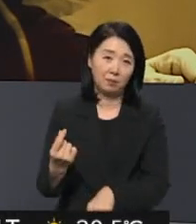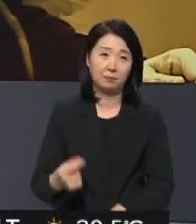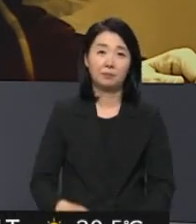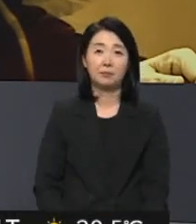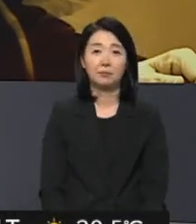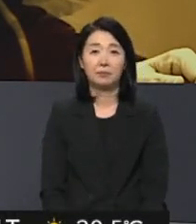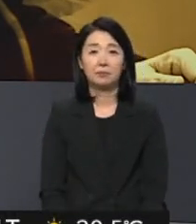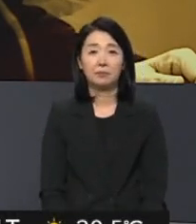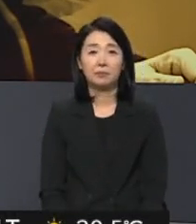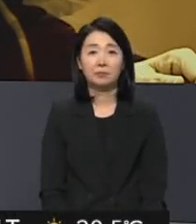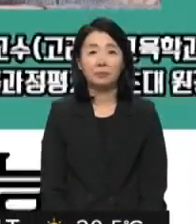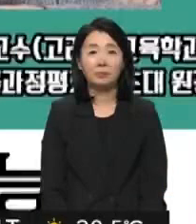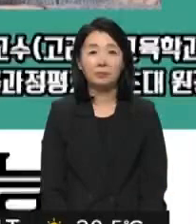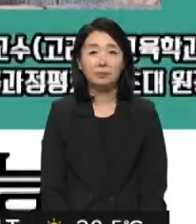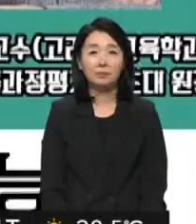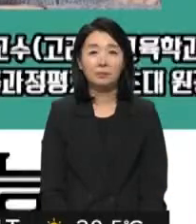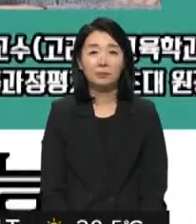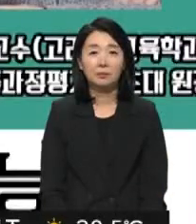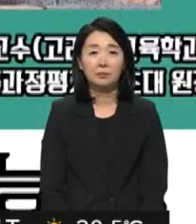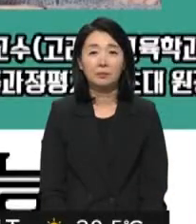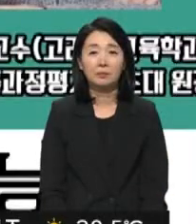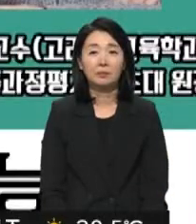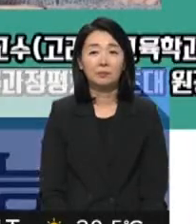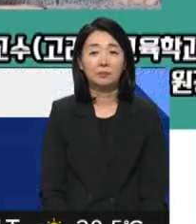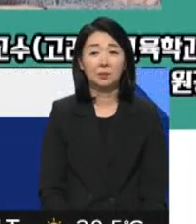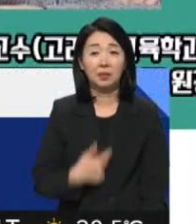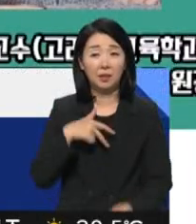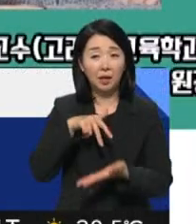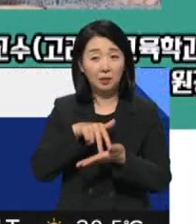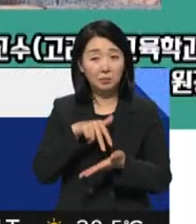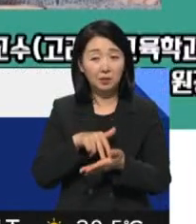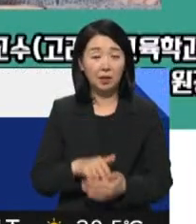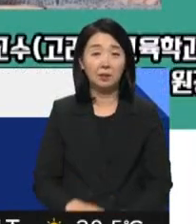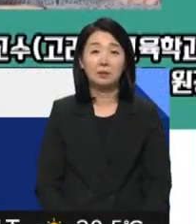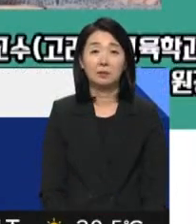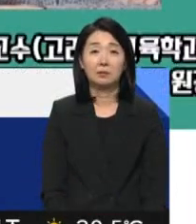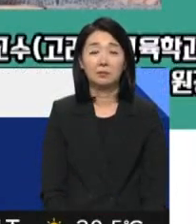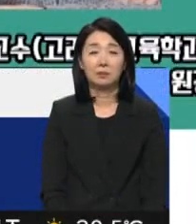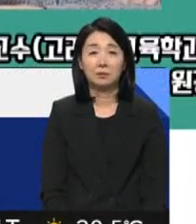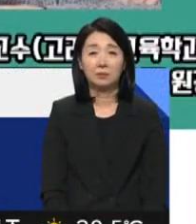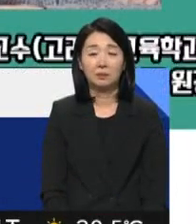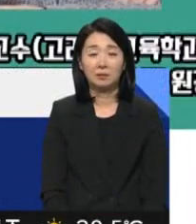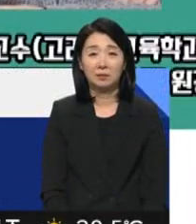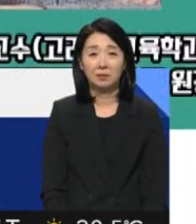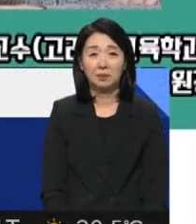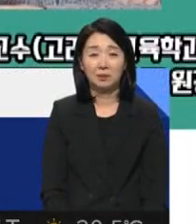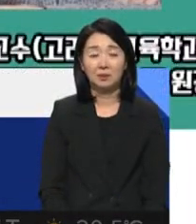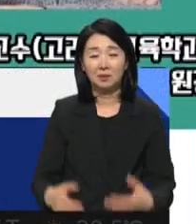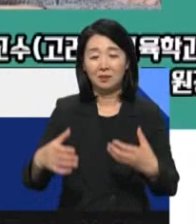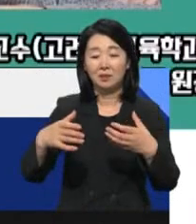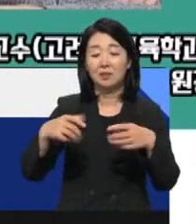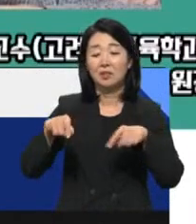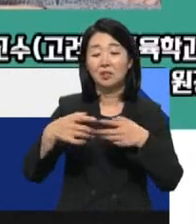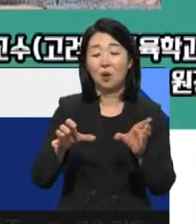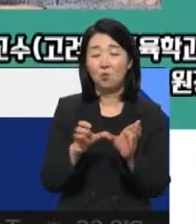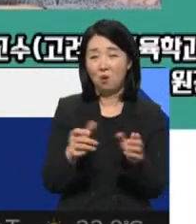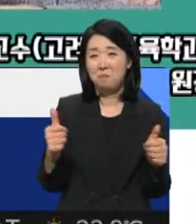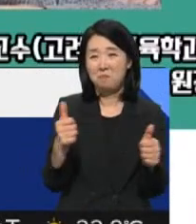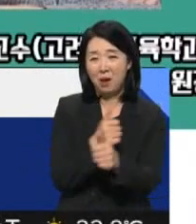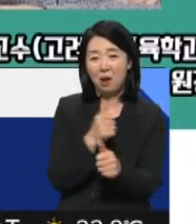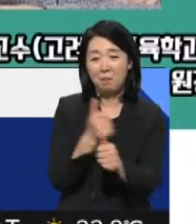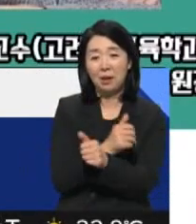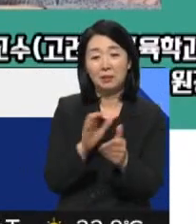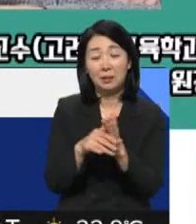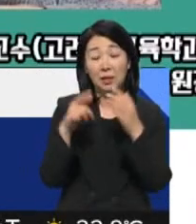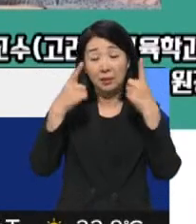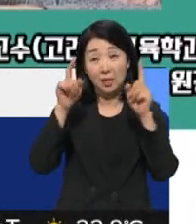아닐 수 없습니다. 제가 보기엔 늘 그 이 정권이 바뀔 때마다 나온 것이 입시제도 예. 개선이